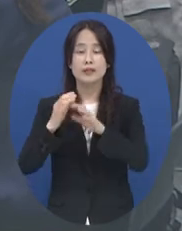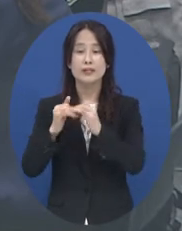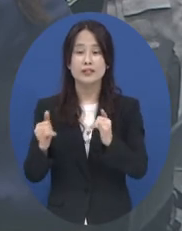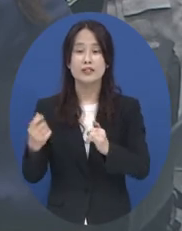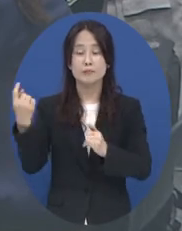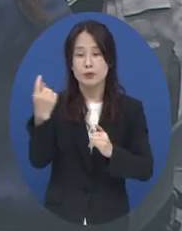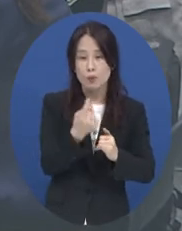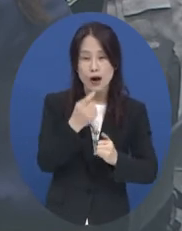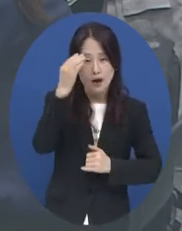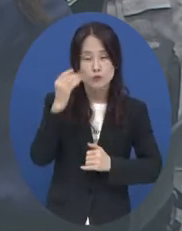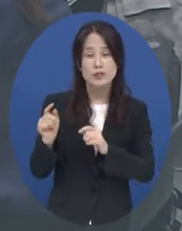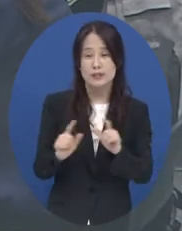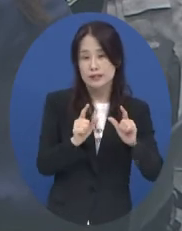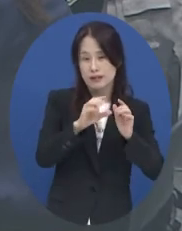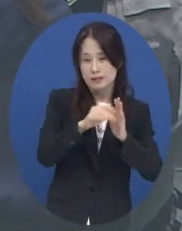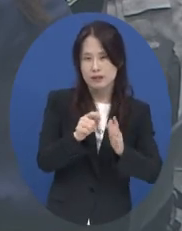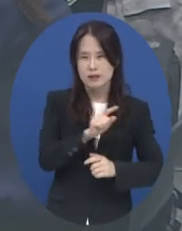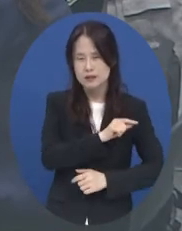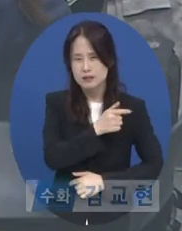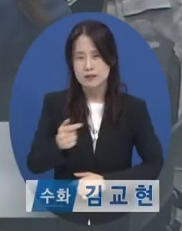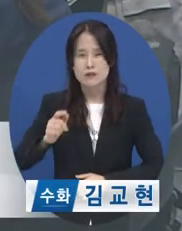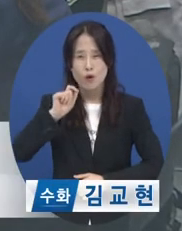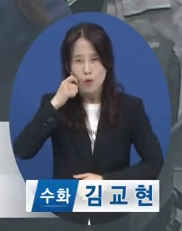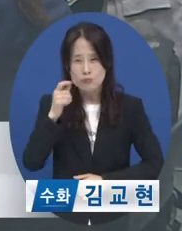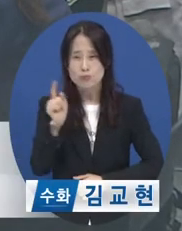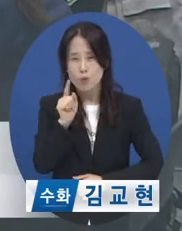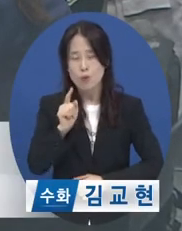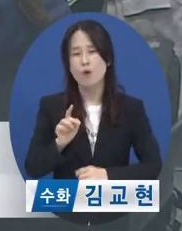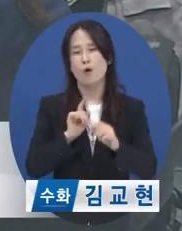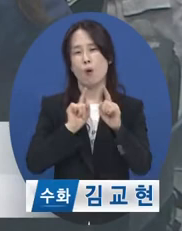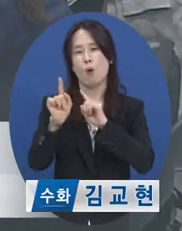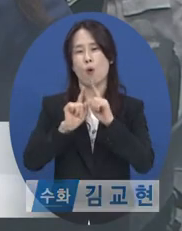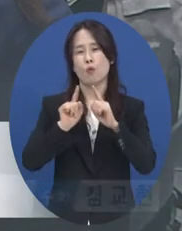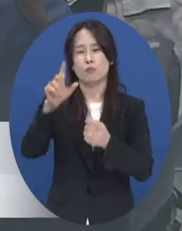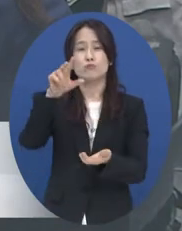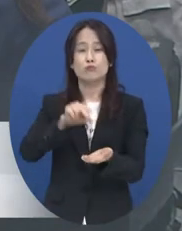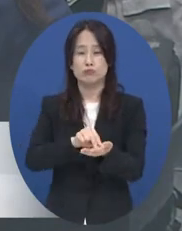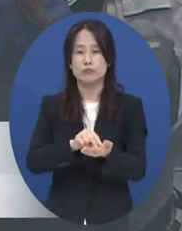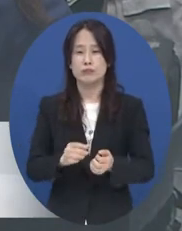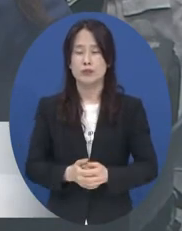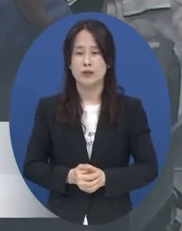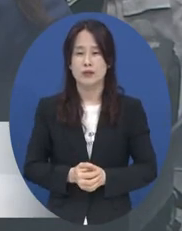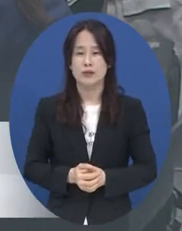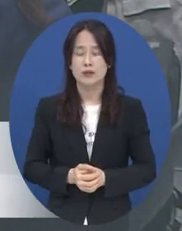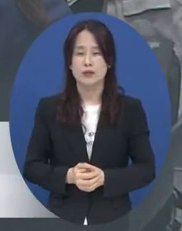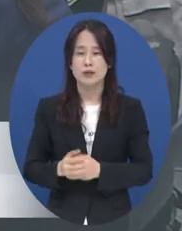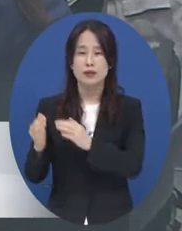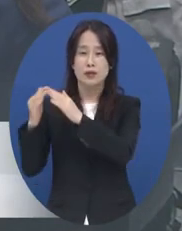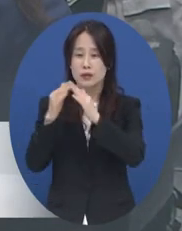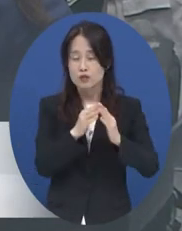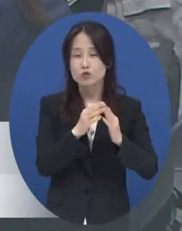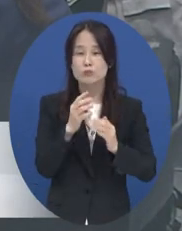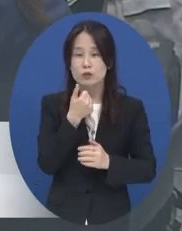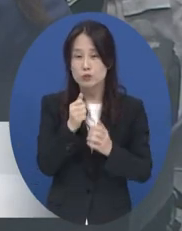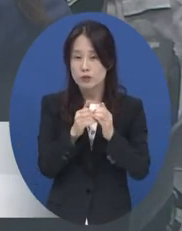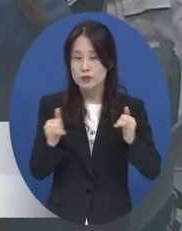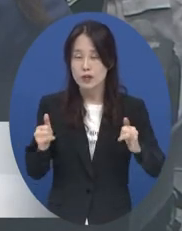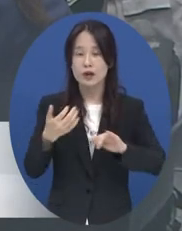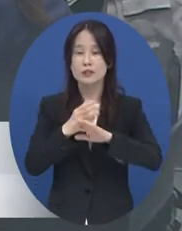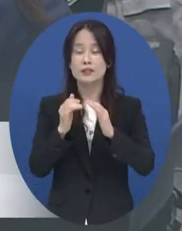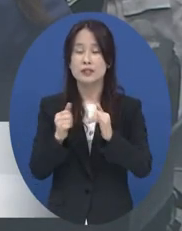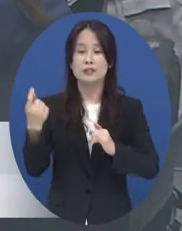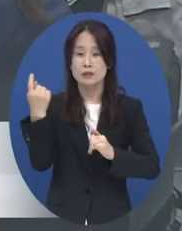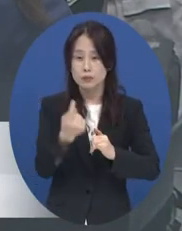외국인 주민들이 한국에서 생활 할 때 가장 큰 어려움이 바로 언어장벽 입니다 경기도에서는 이주민 통역사가